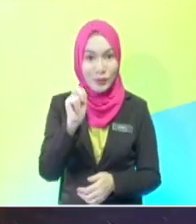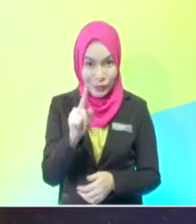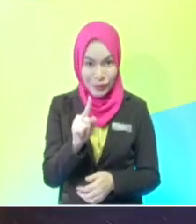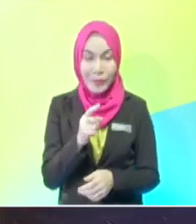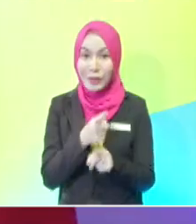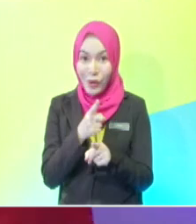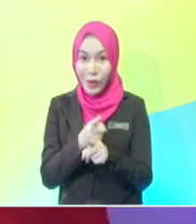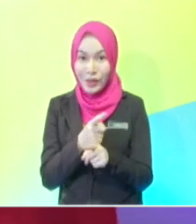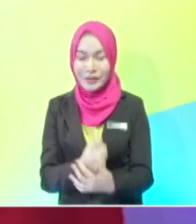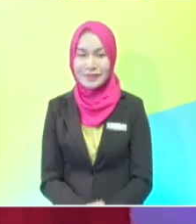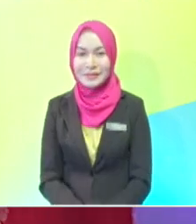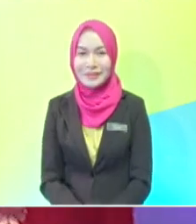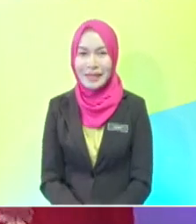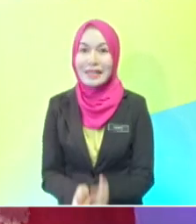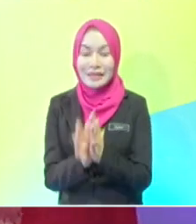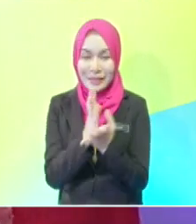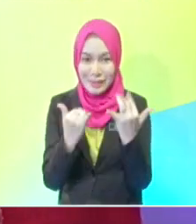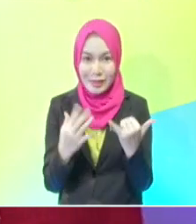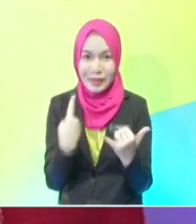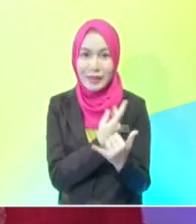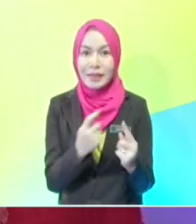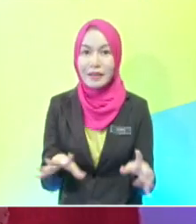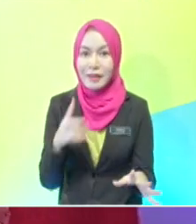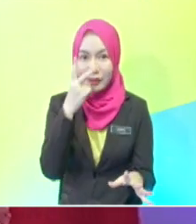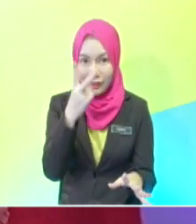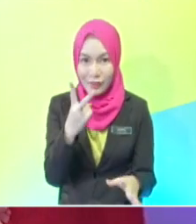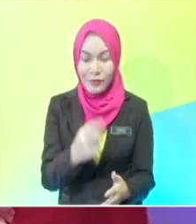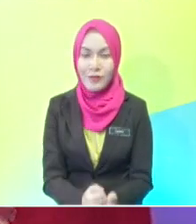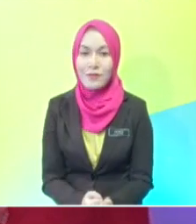jadi kita udah tengok yang kita nampak